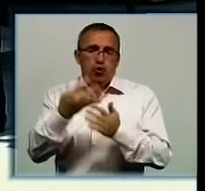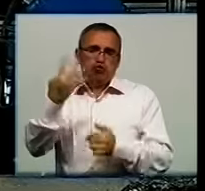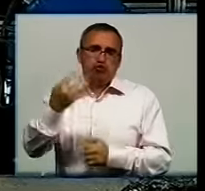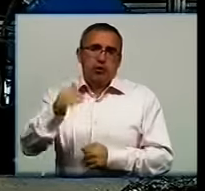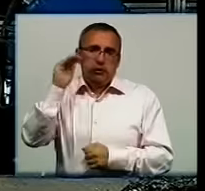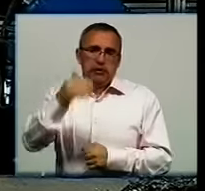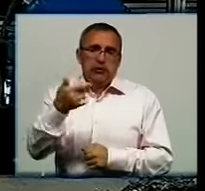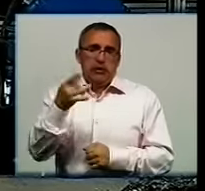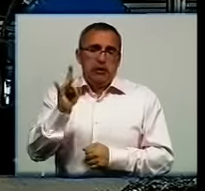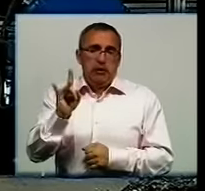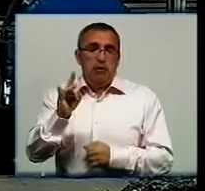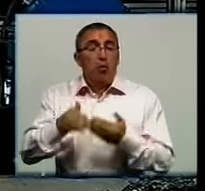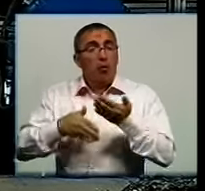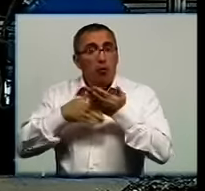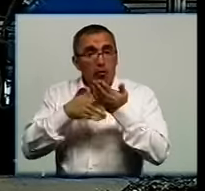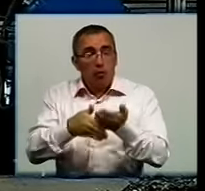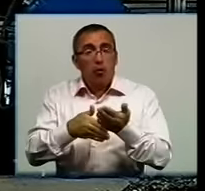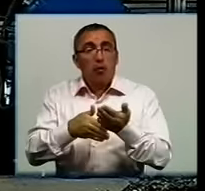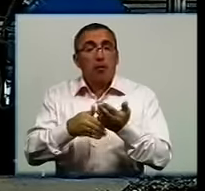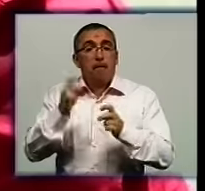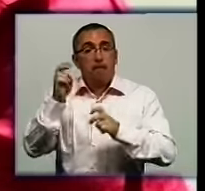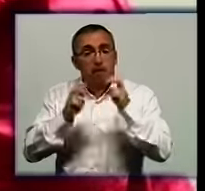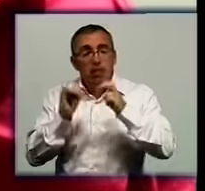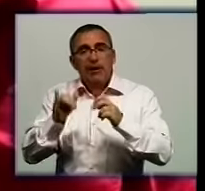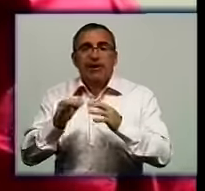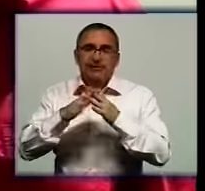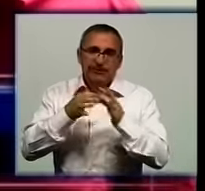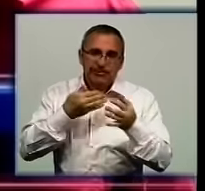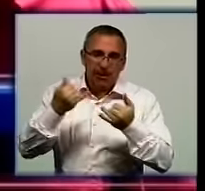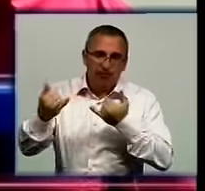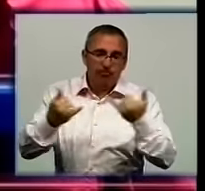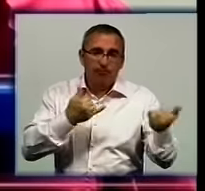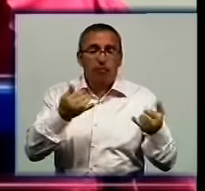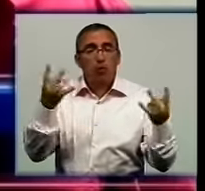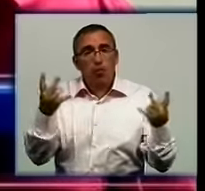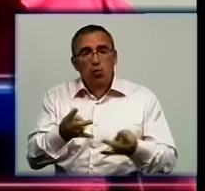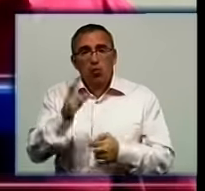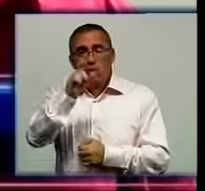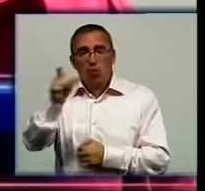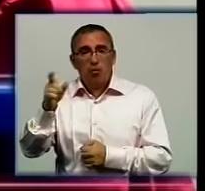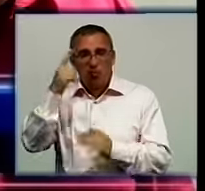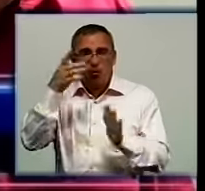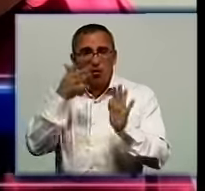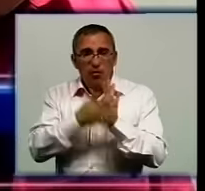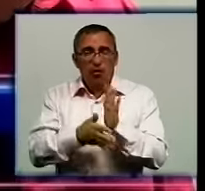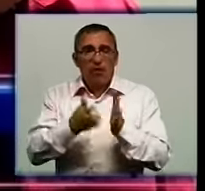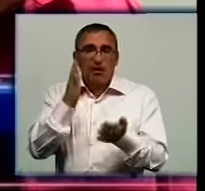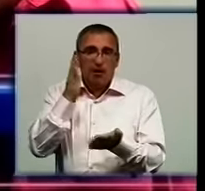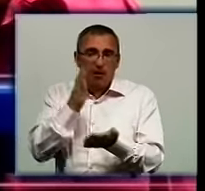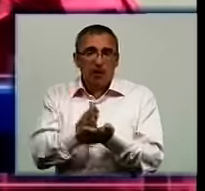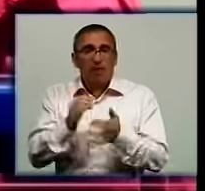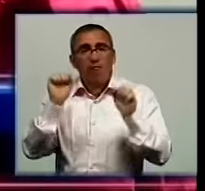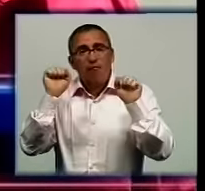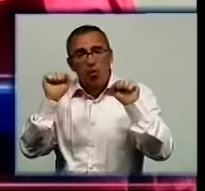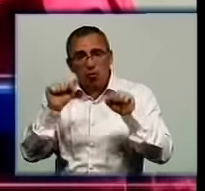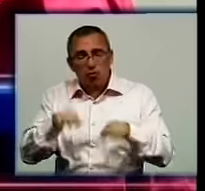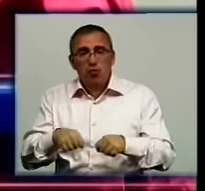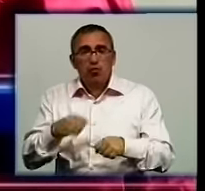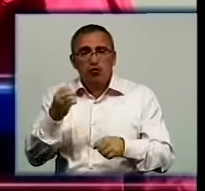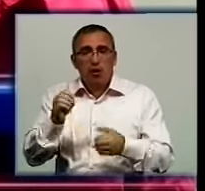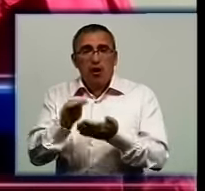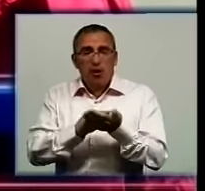4 тисяч гривень. Допомагає підприємство і селу. Ну, це вже потреба людей. По-другому не можна. Ви розумієте, чи ні? Є можливість, я ще раз